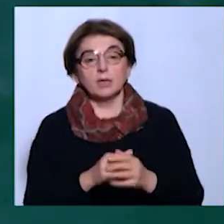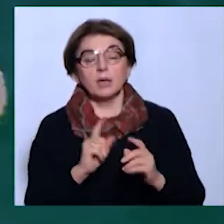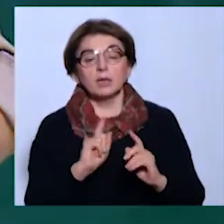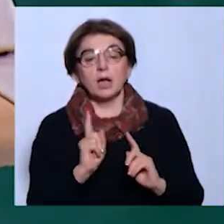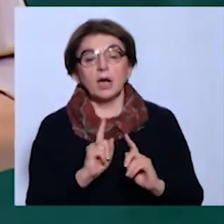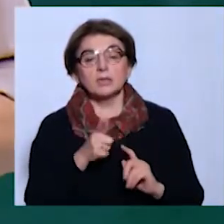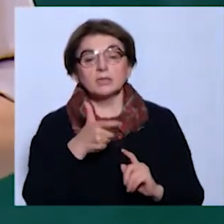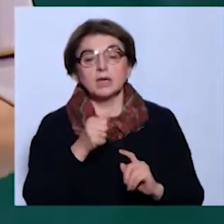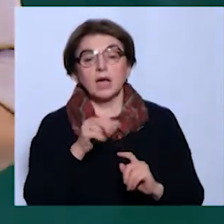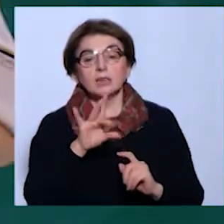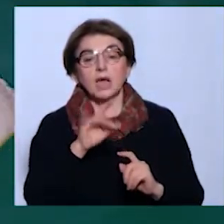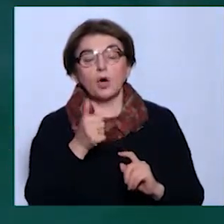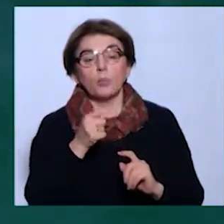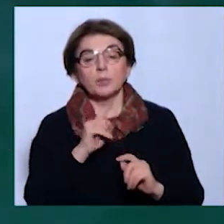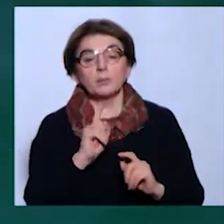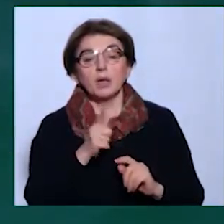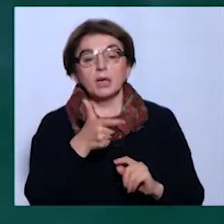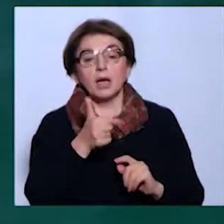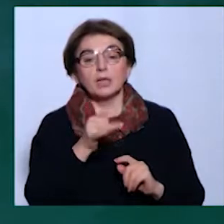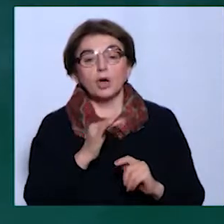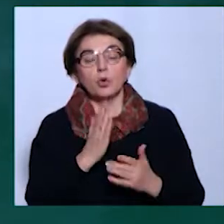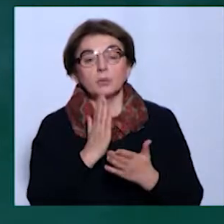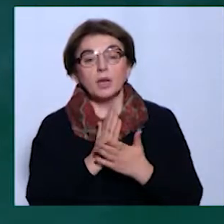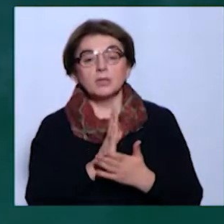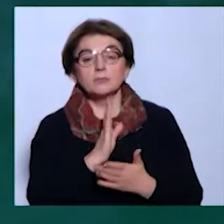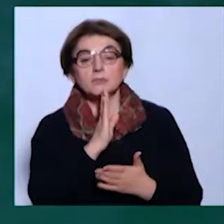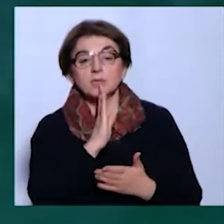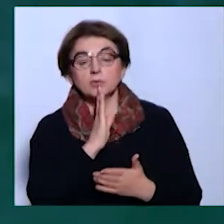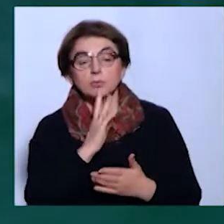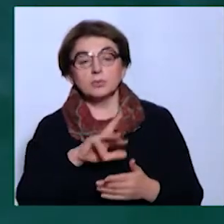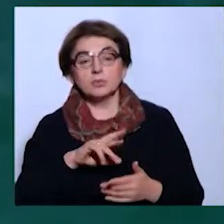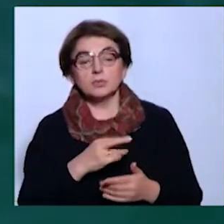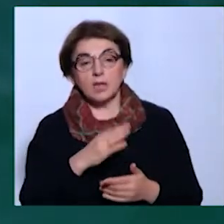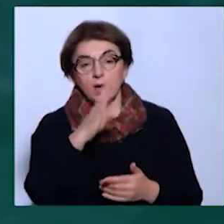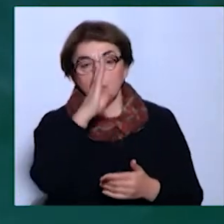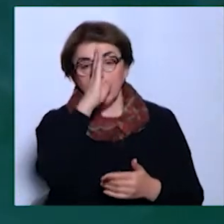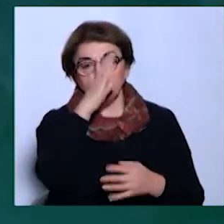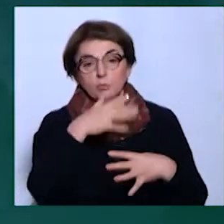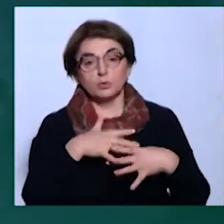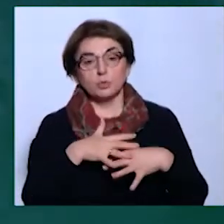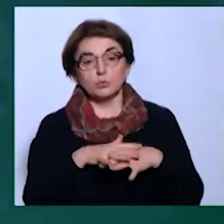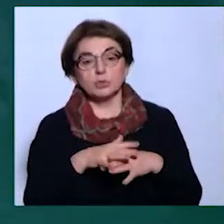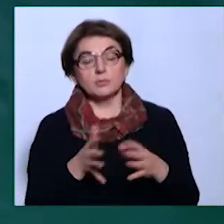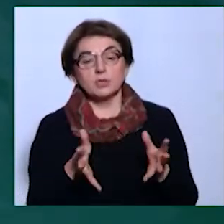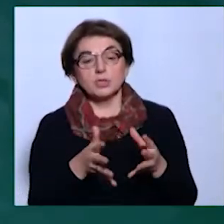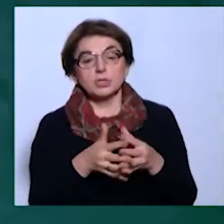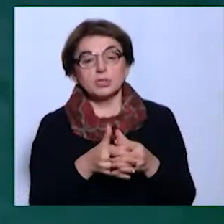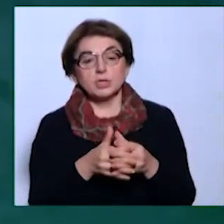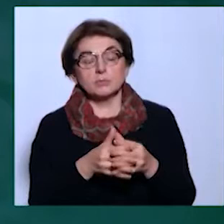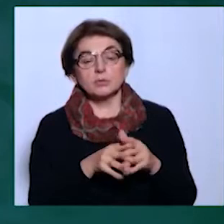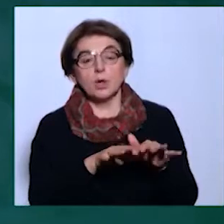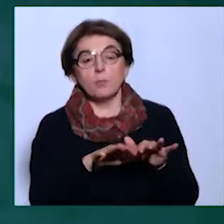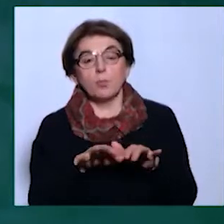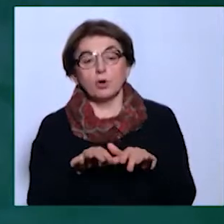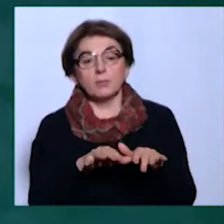არის განაყოფიერება? განაყოფიერება დედრობითი და მამრობითი უჯრედების შერწყმის